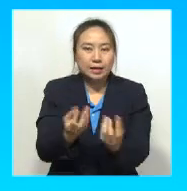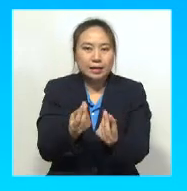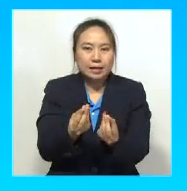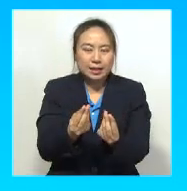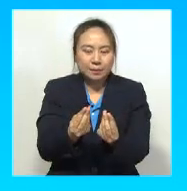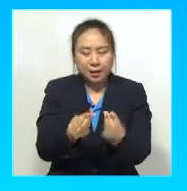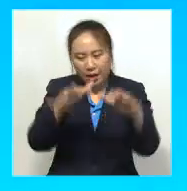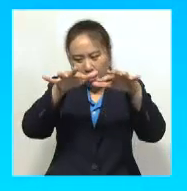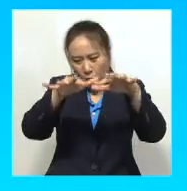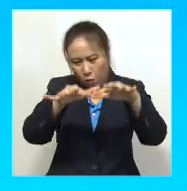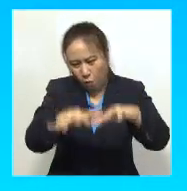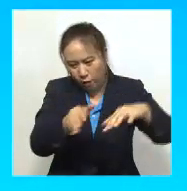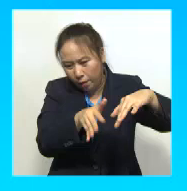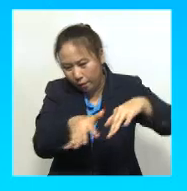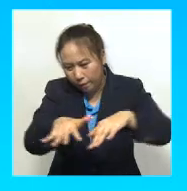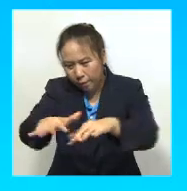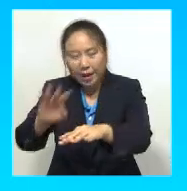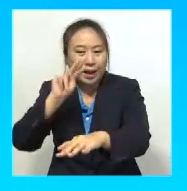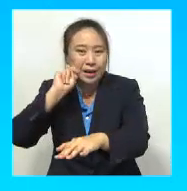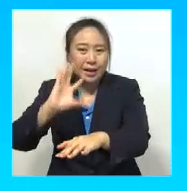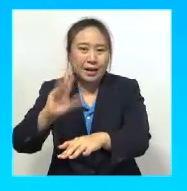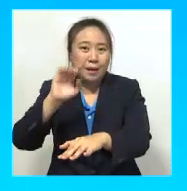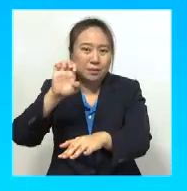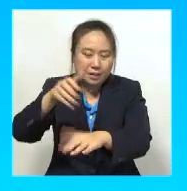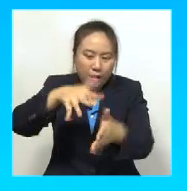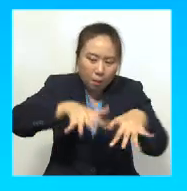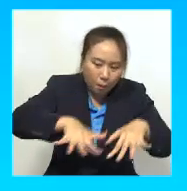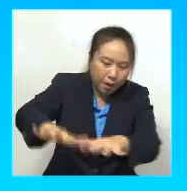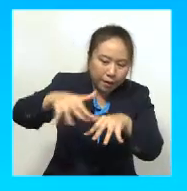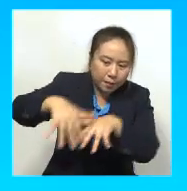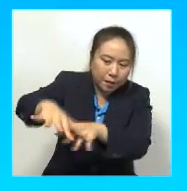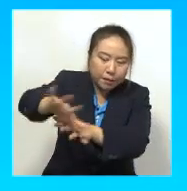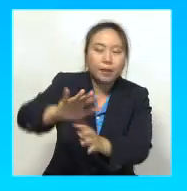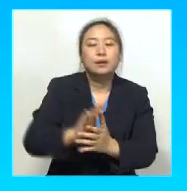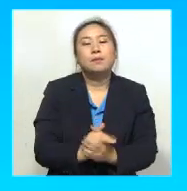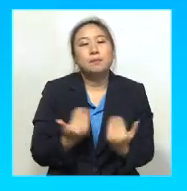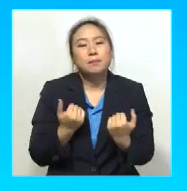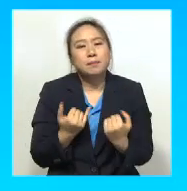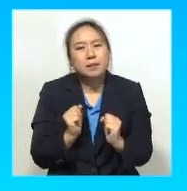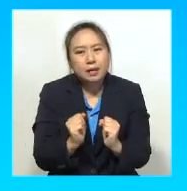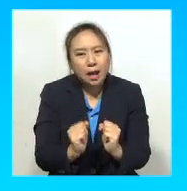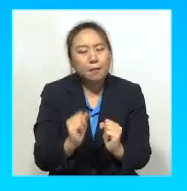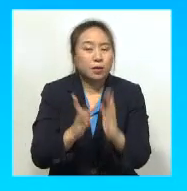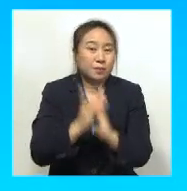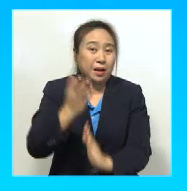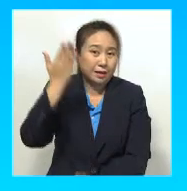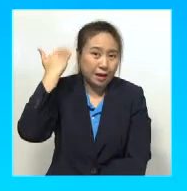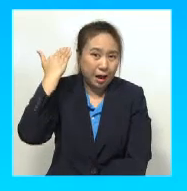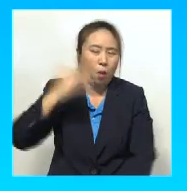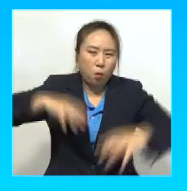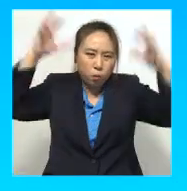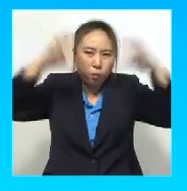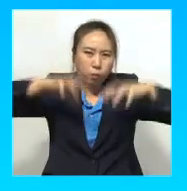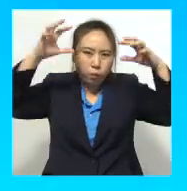ายเพื่อที่จะลงแม่น้ำชีให้เร็วที่สุดเนื่องจากในรอบสัปดาห์ที่ผ่านมานะครับเกิดฝนต